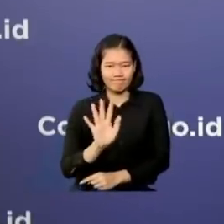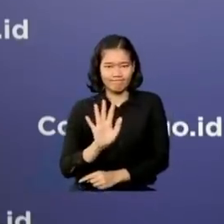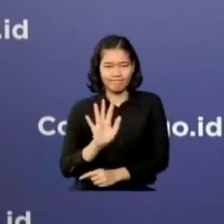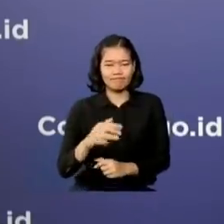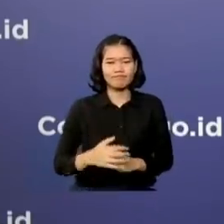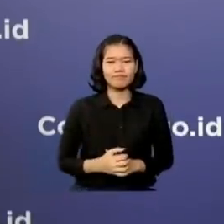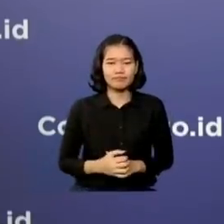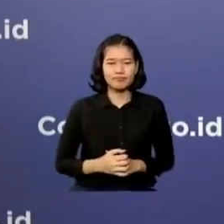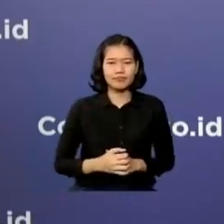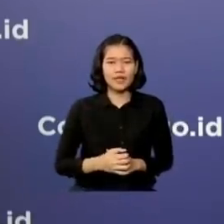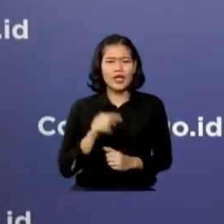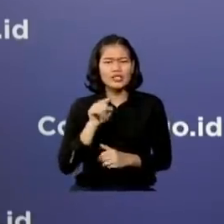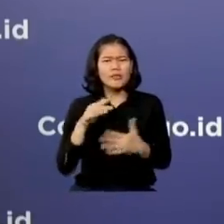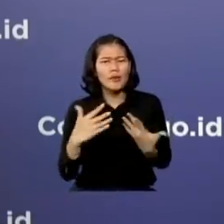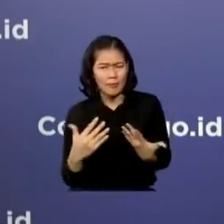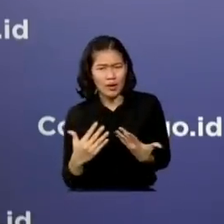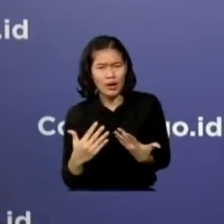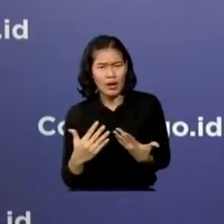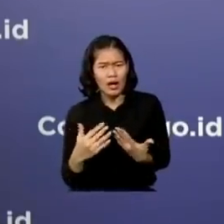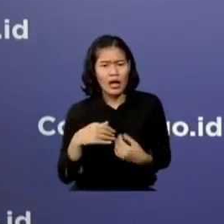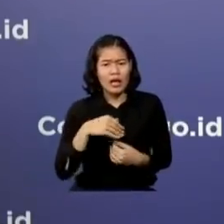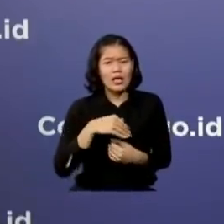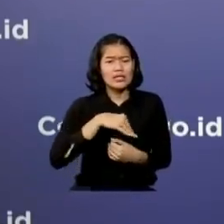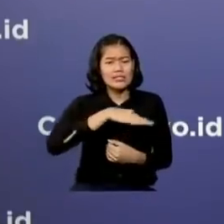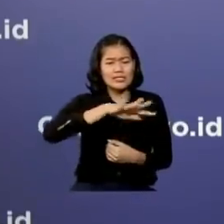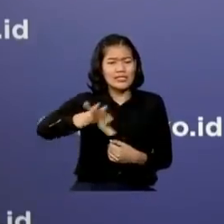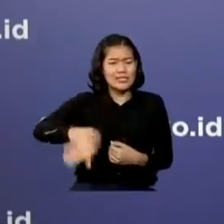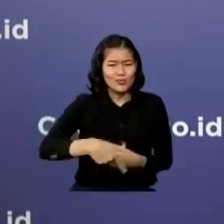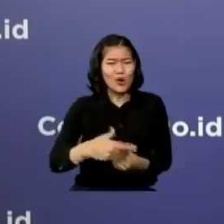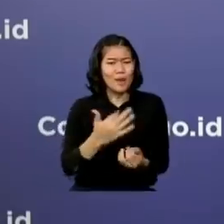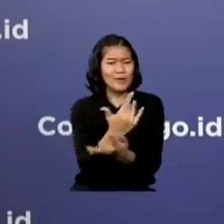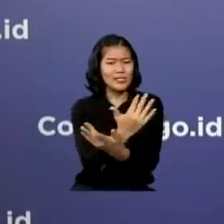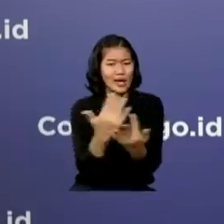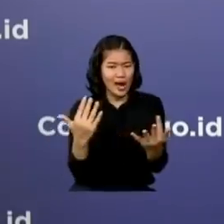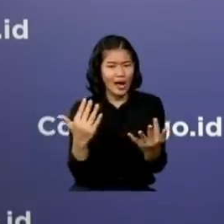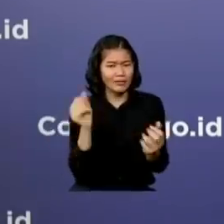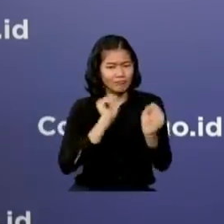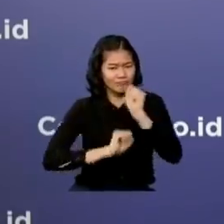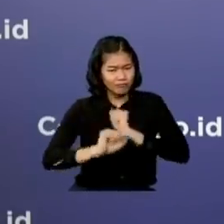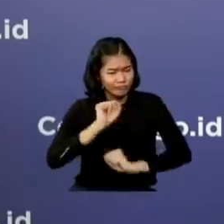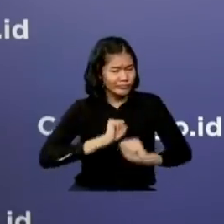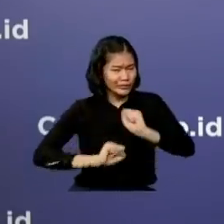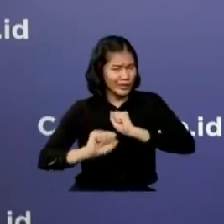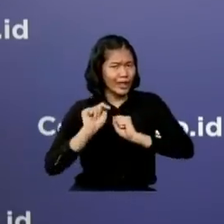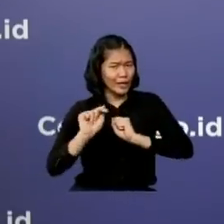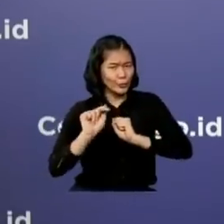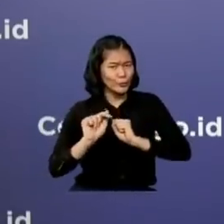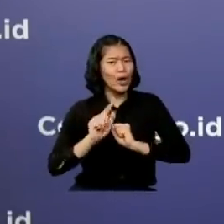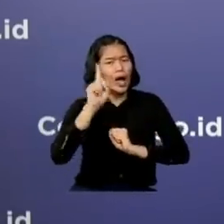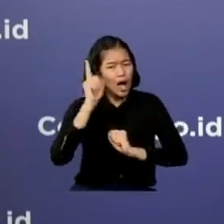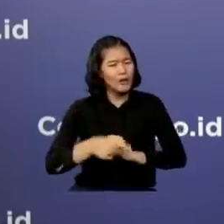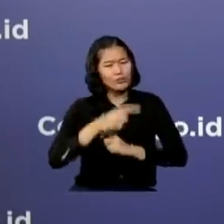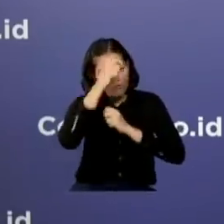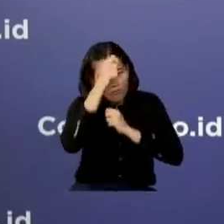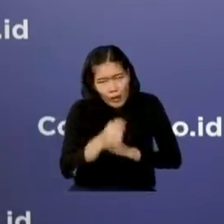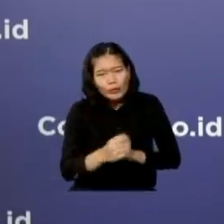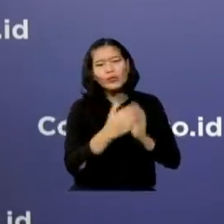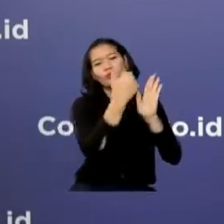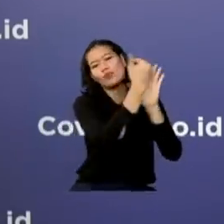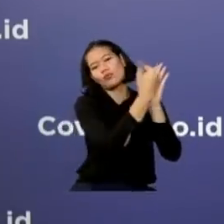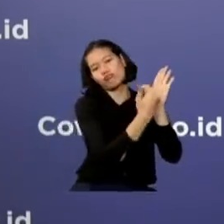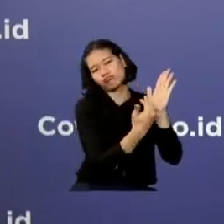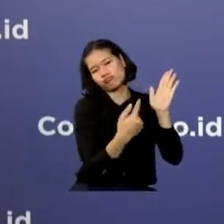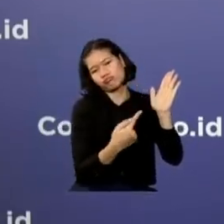Hal ini dikarenakan semua manusia semua warga negara kita yang melaksanakan aktivitas patuh dan disiplin